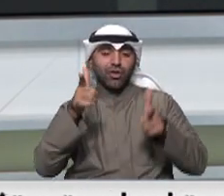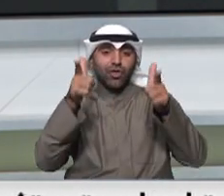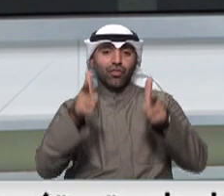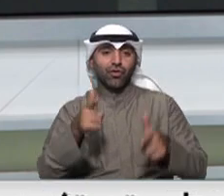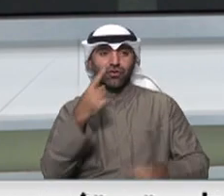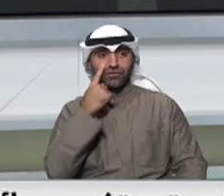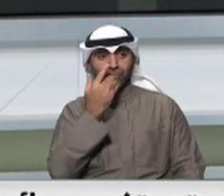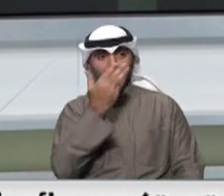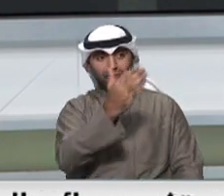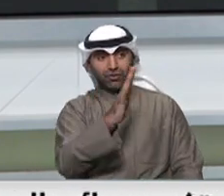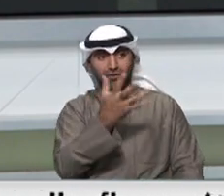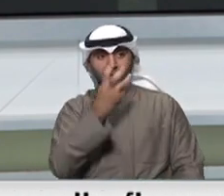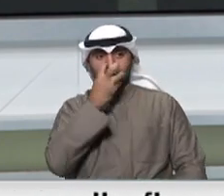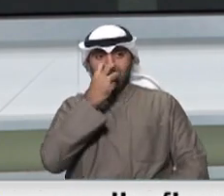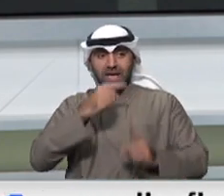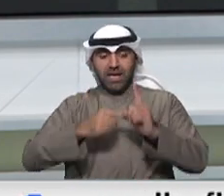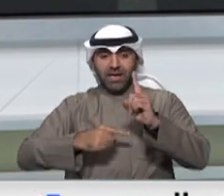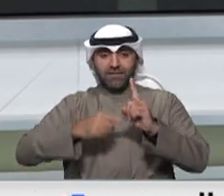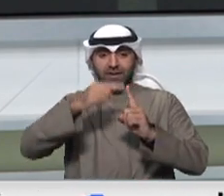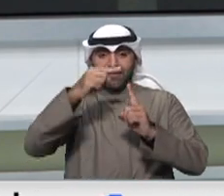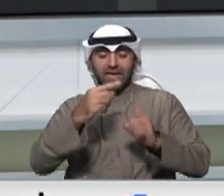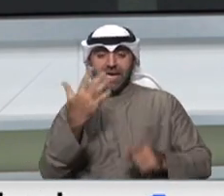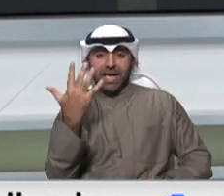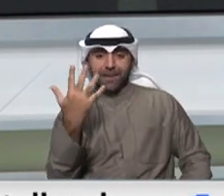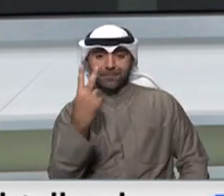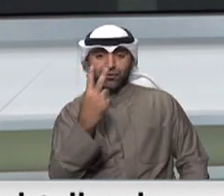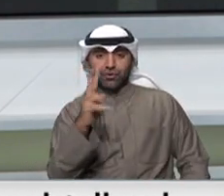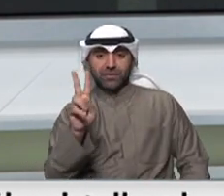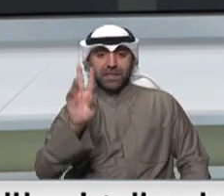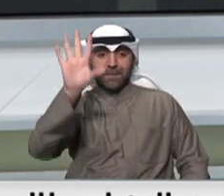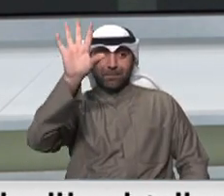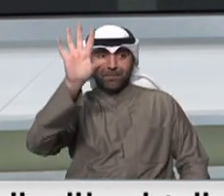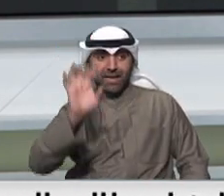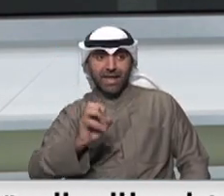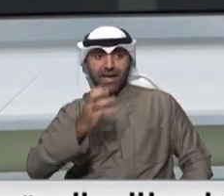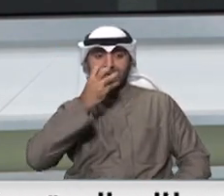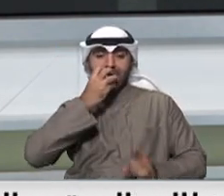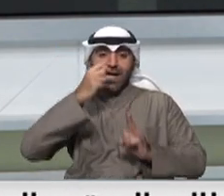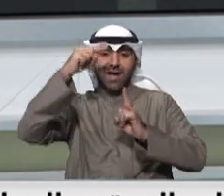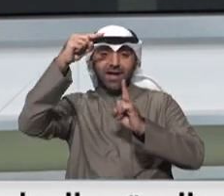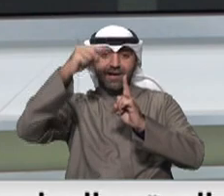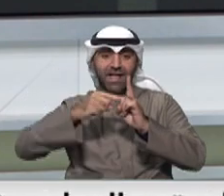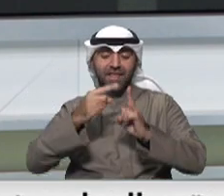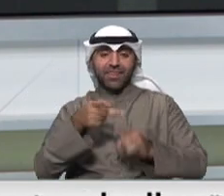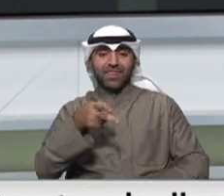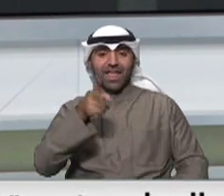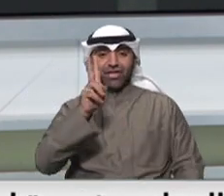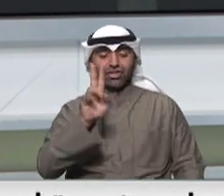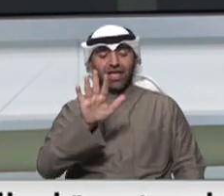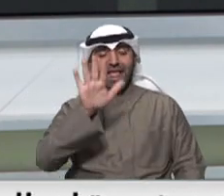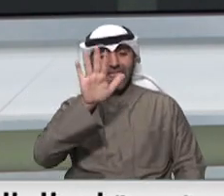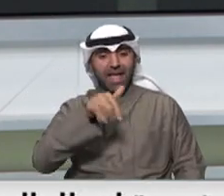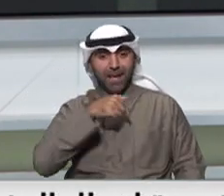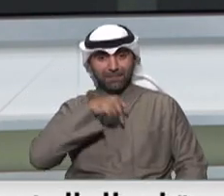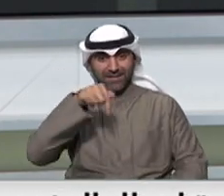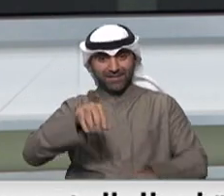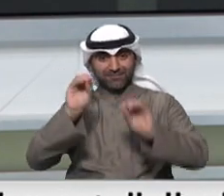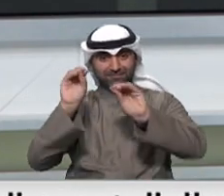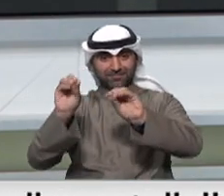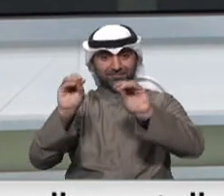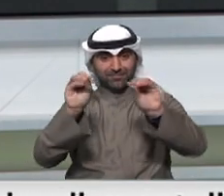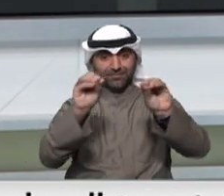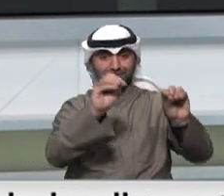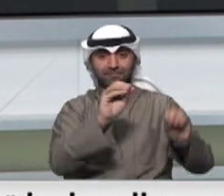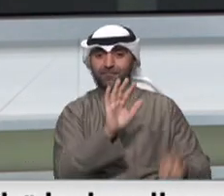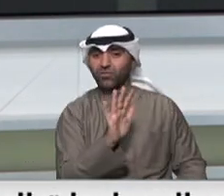يستمر ويانا خفيف الى معتدل 6 الى 26 كل في الساعه اعزائي المشاهدين الرياح راح تكون خفيفه ل معتدله السرعه لعده ايام